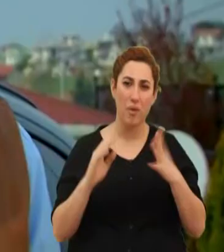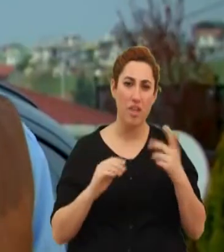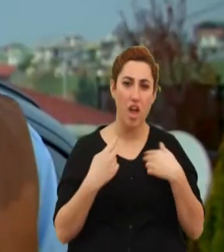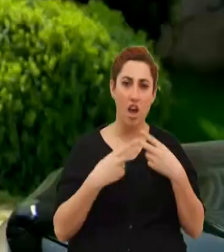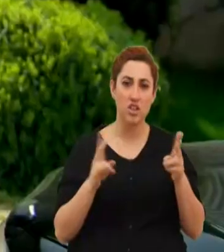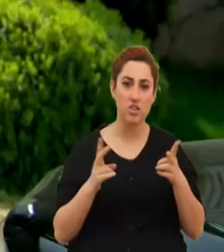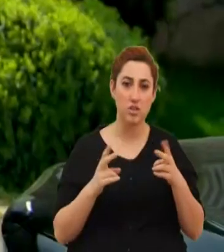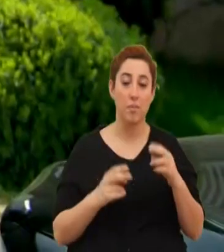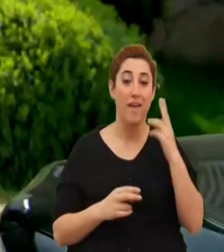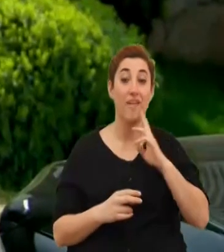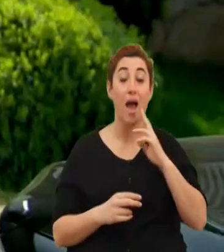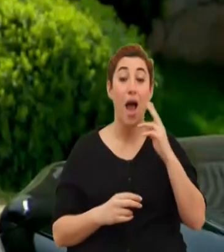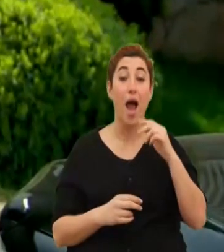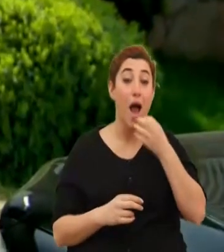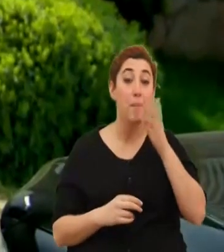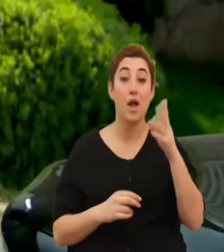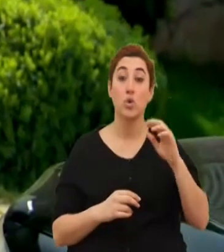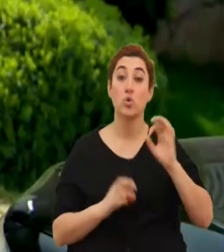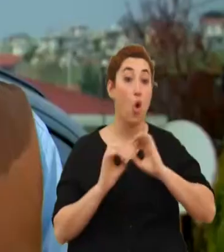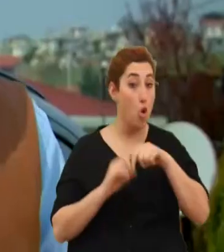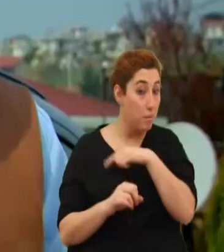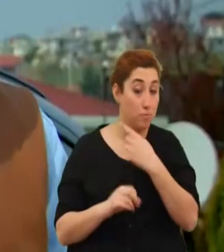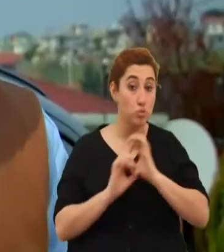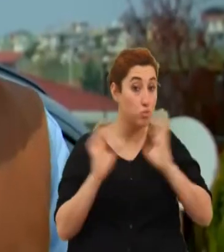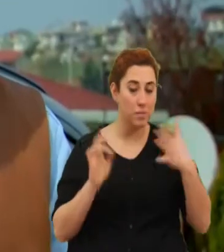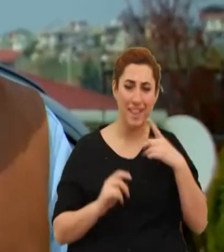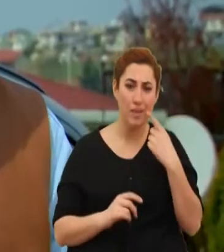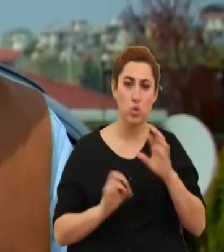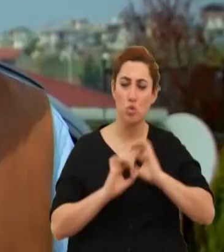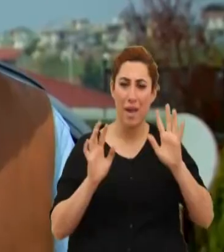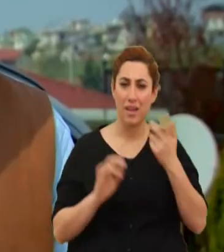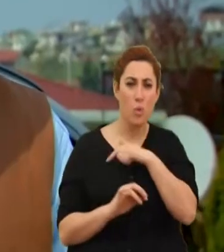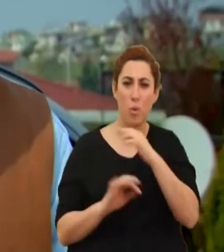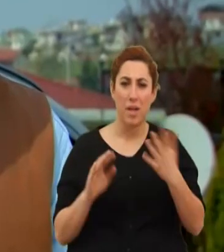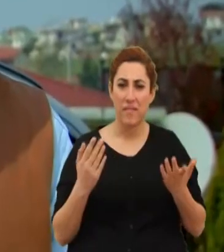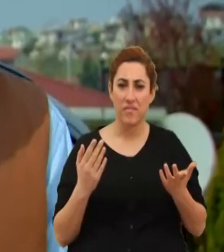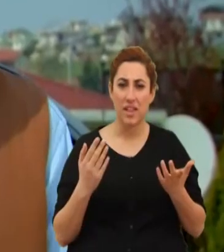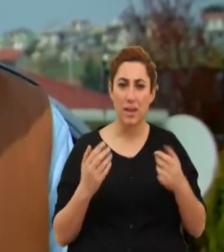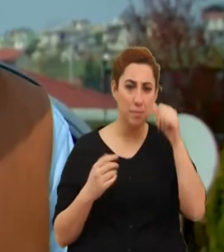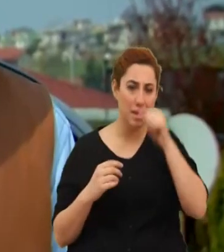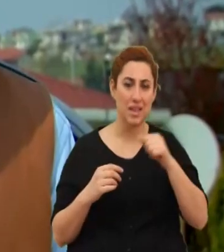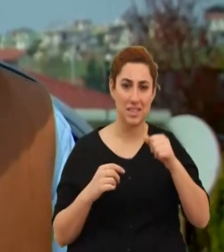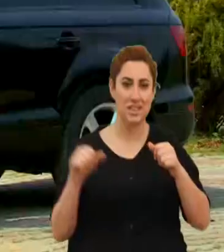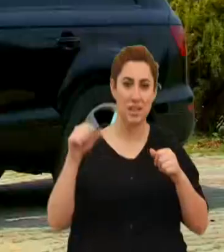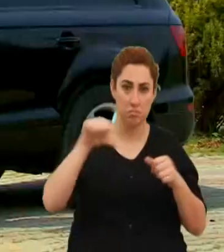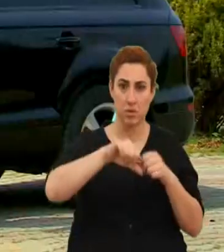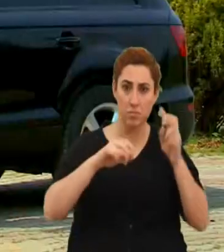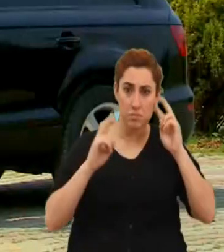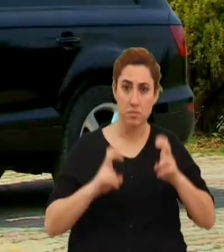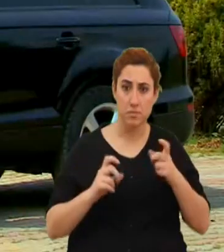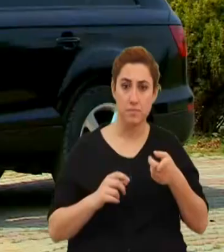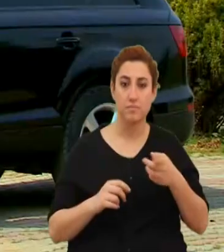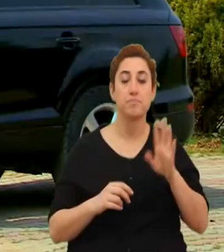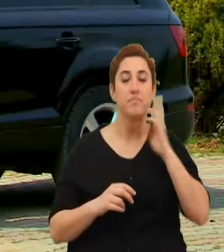Niye açıyorum ki? Benim haber normal mi olsun, süperim olsun. Ne diyorsun ya? Süper nedir, normal nedir? Benzin istasyonu mu burası?